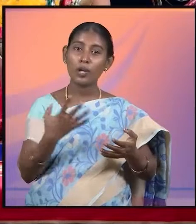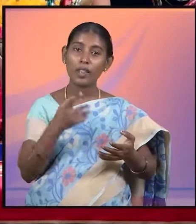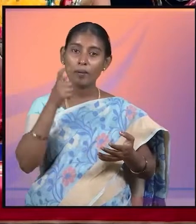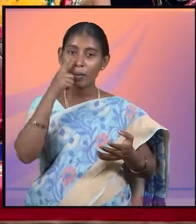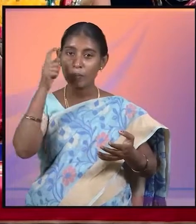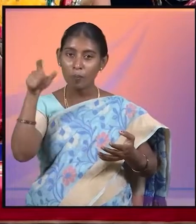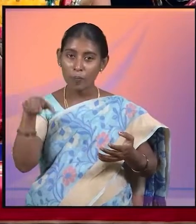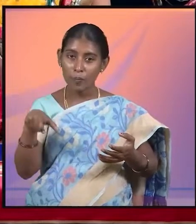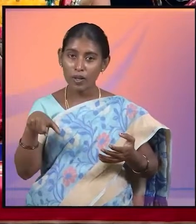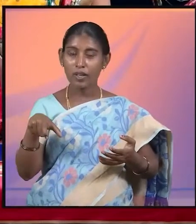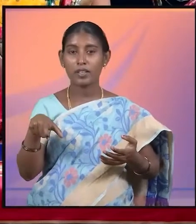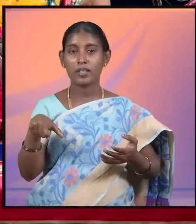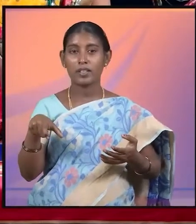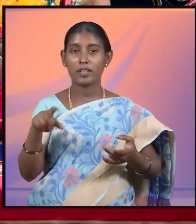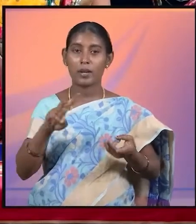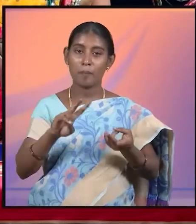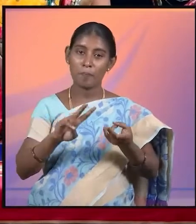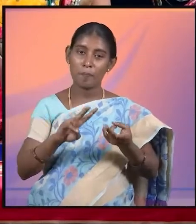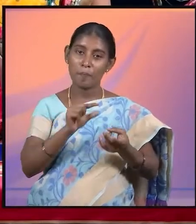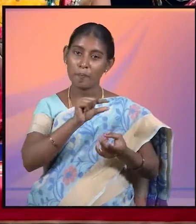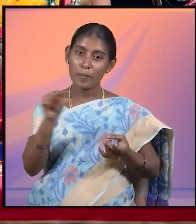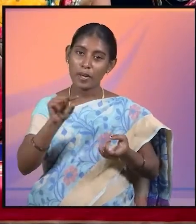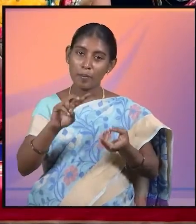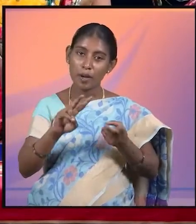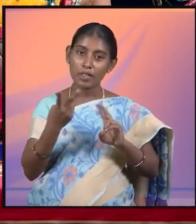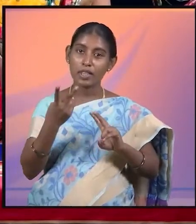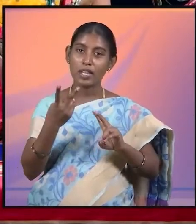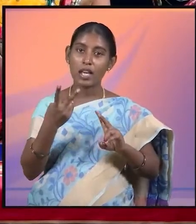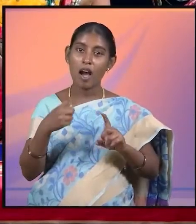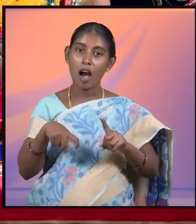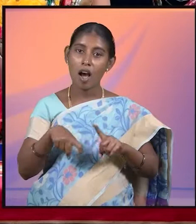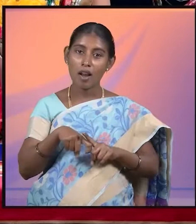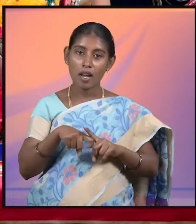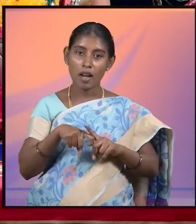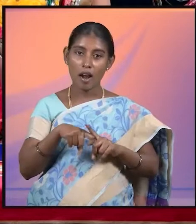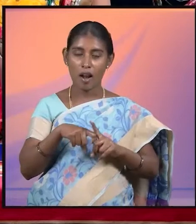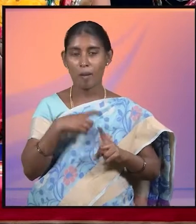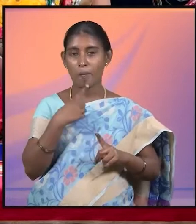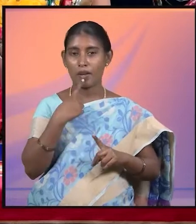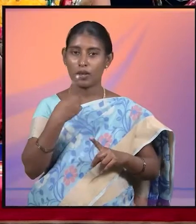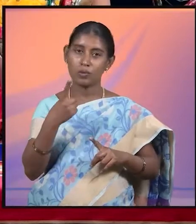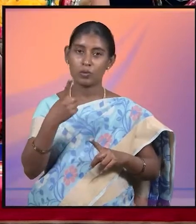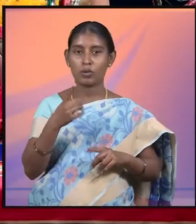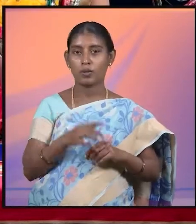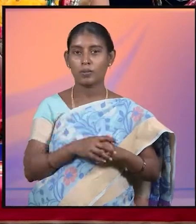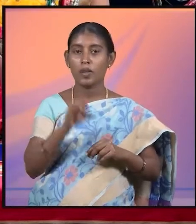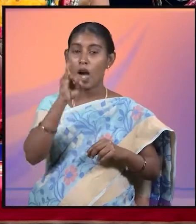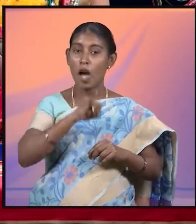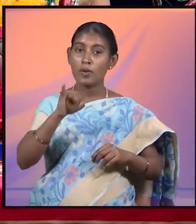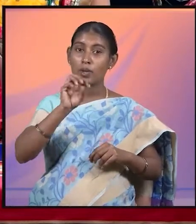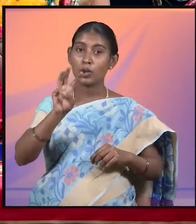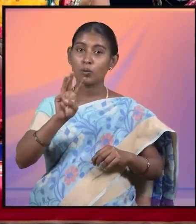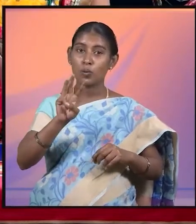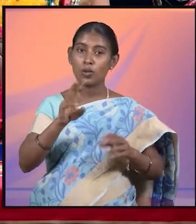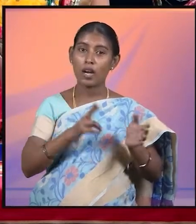போய் காரைக்கால் அம்மையான்னு அழைக்கப்படுறார். 63 நாயன்மார்கள்ல ஒருத்தரா